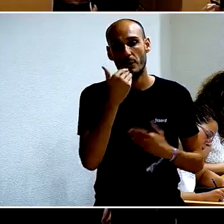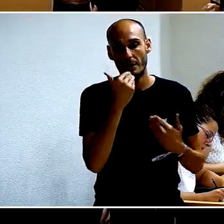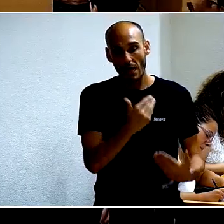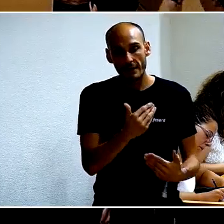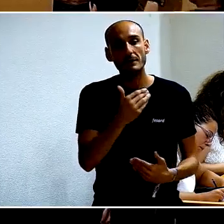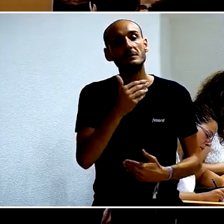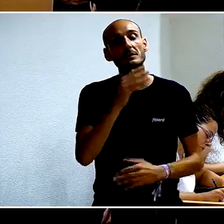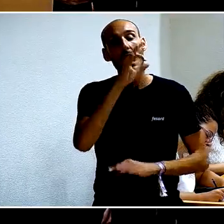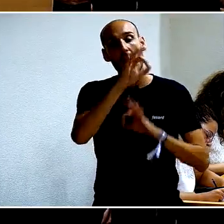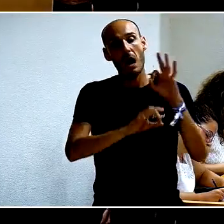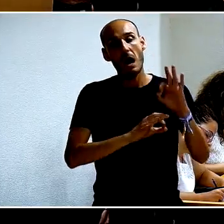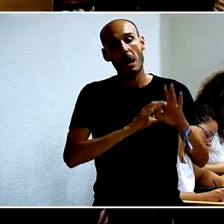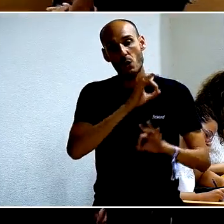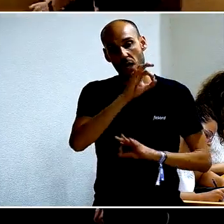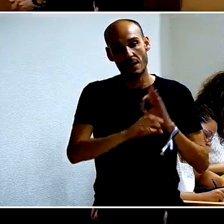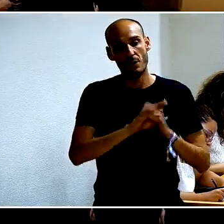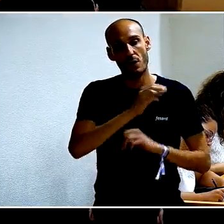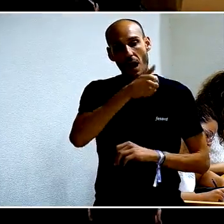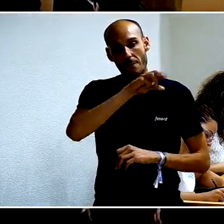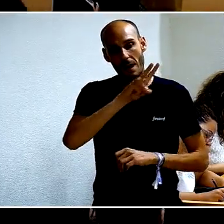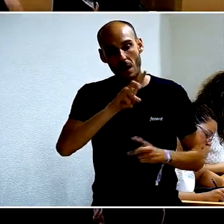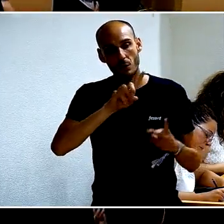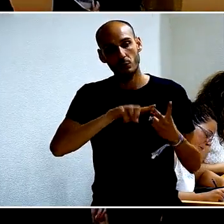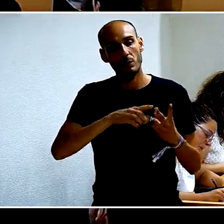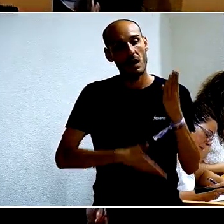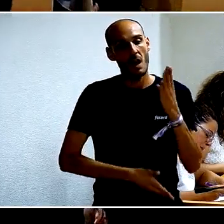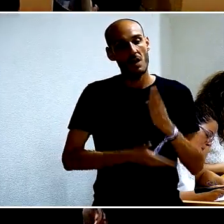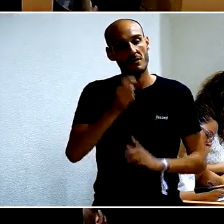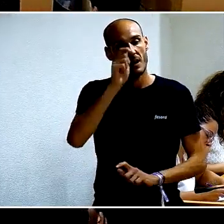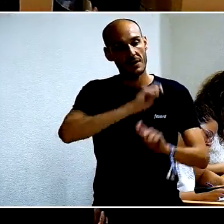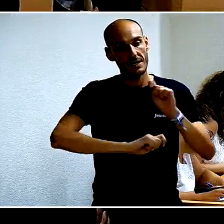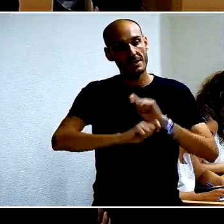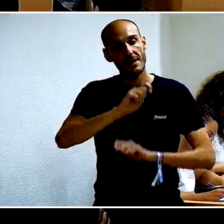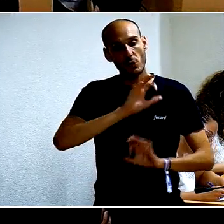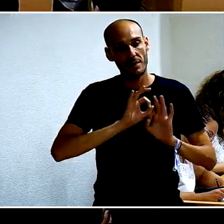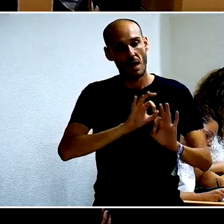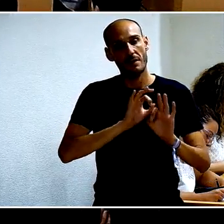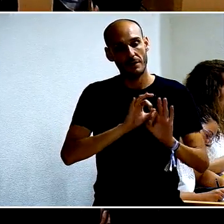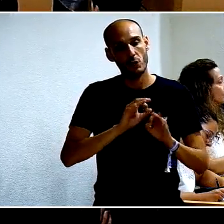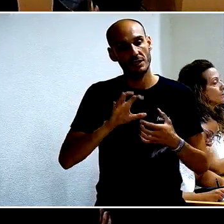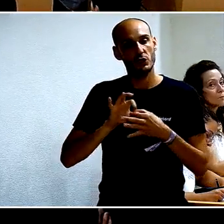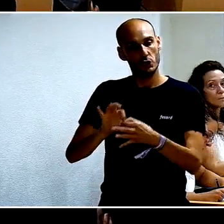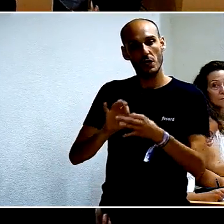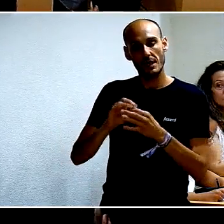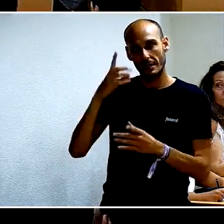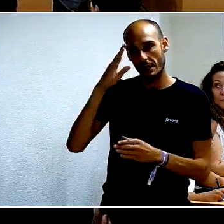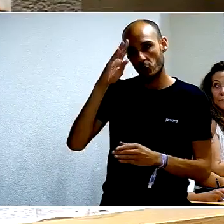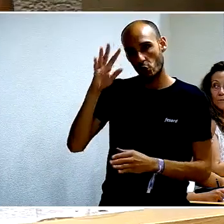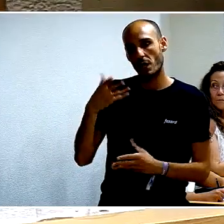a l'organització APAU, a la Federació d'Associacions en Solidaritat en el Poble Saharaui i a la